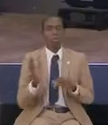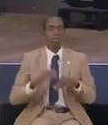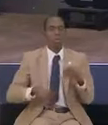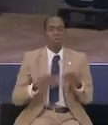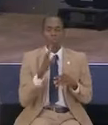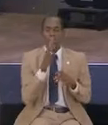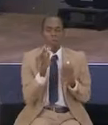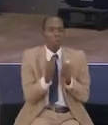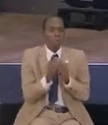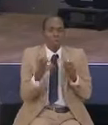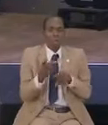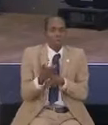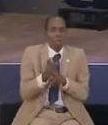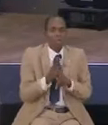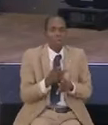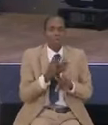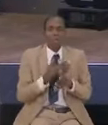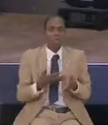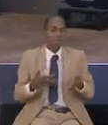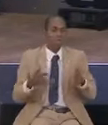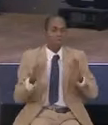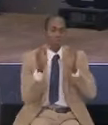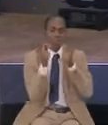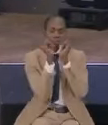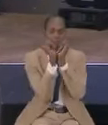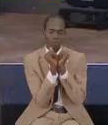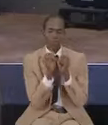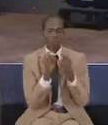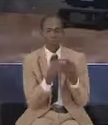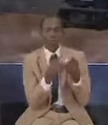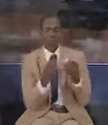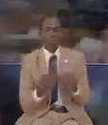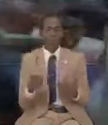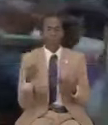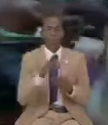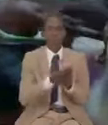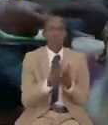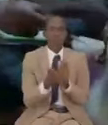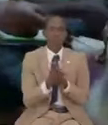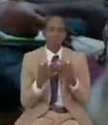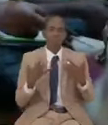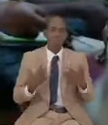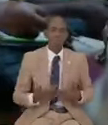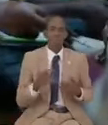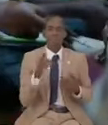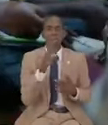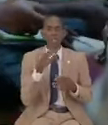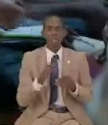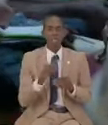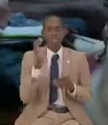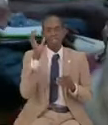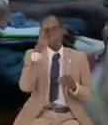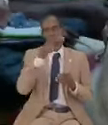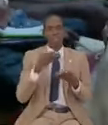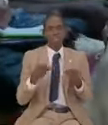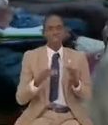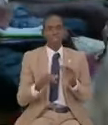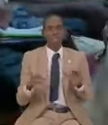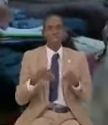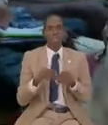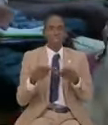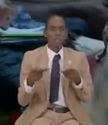de se laisser être imprudent que la capuité Vienne et puis on ne peut plus dans un pays